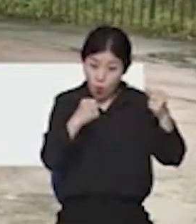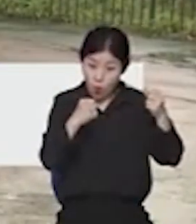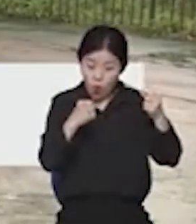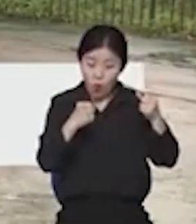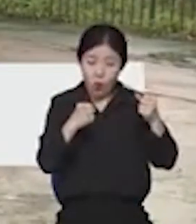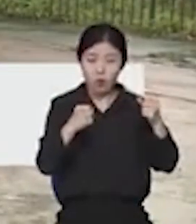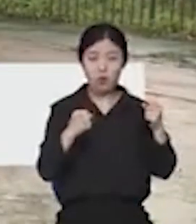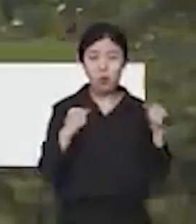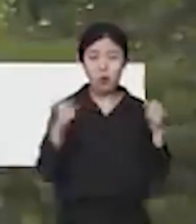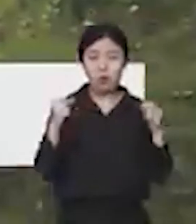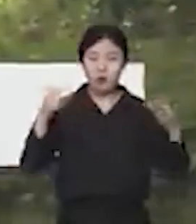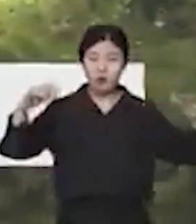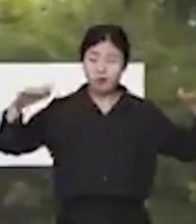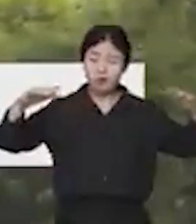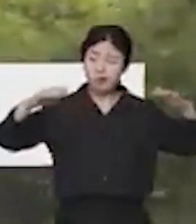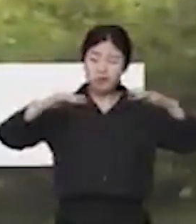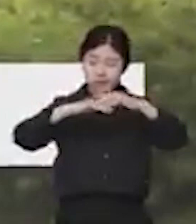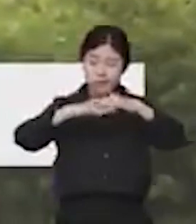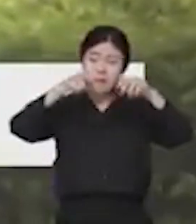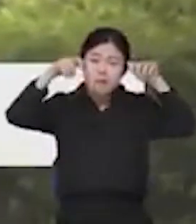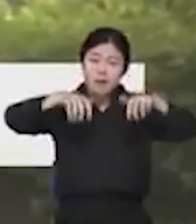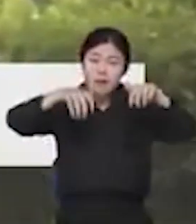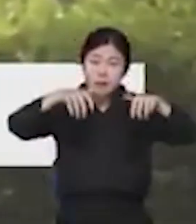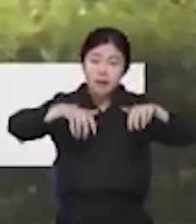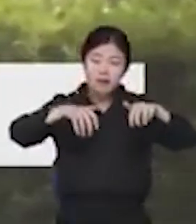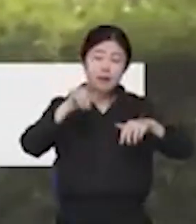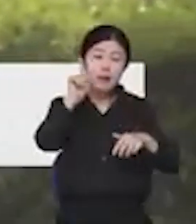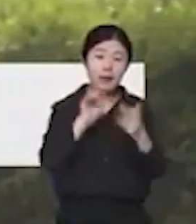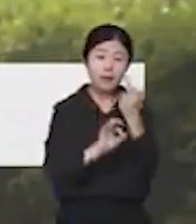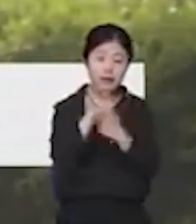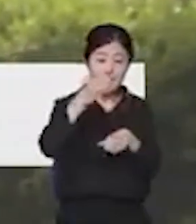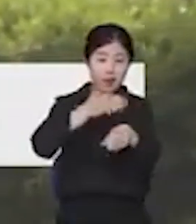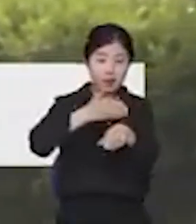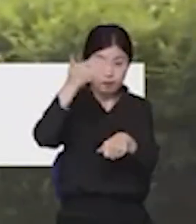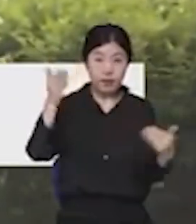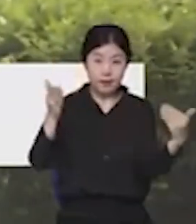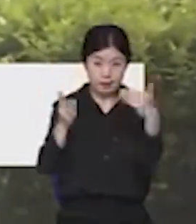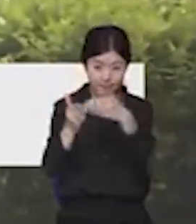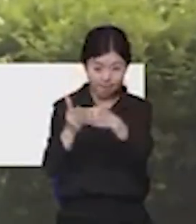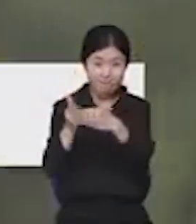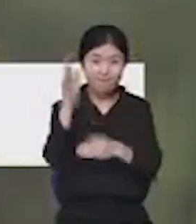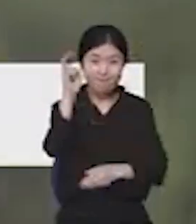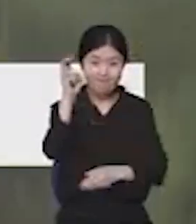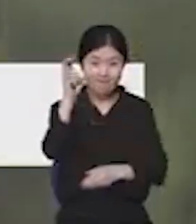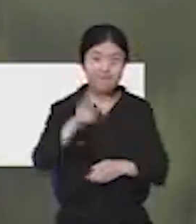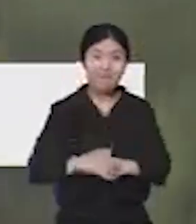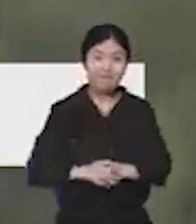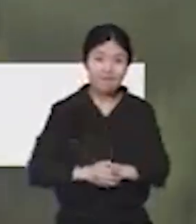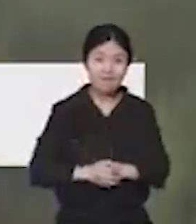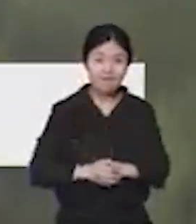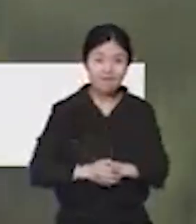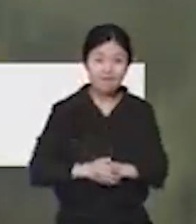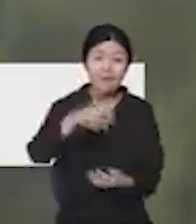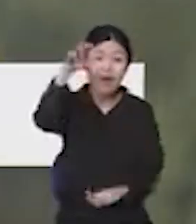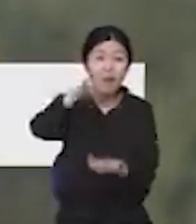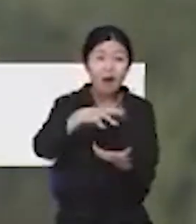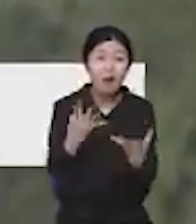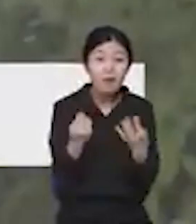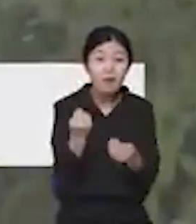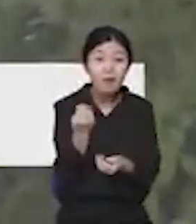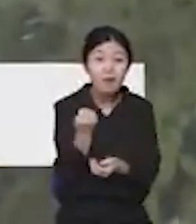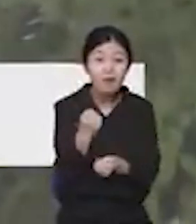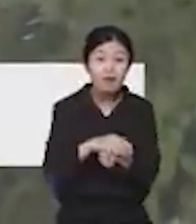비가 내리고 있습니다. 이 비는 내일 아침 9시까지 이어질 걸로 예상이 되고 있습니다. 예상 강수량은